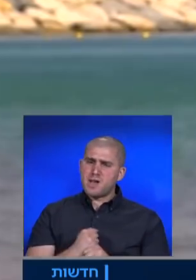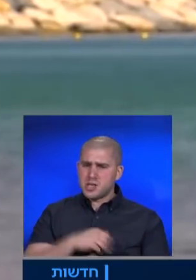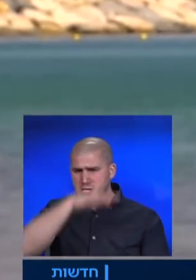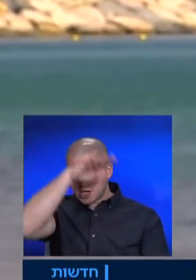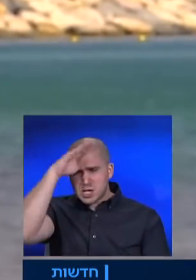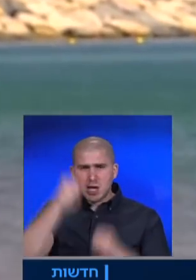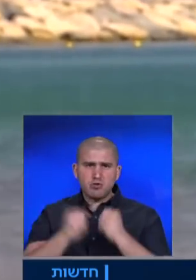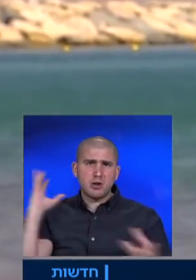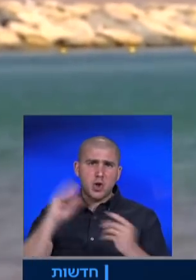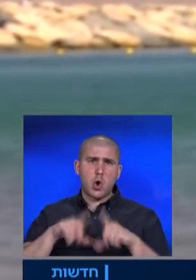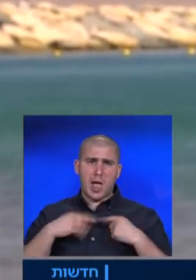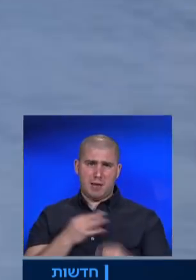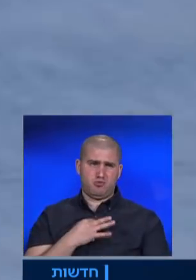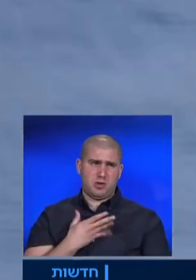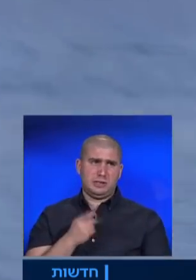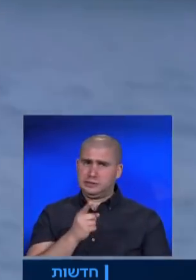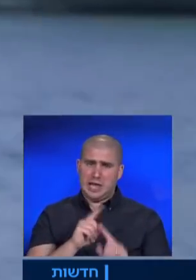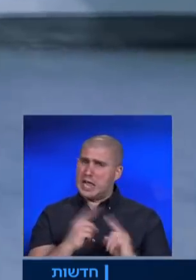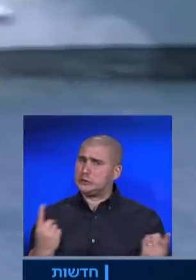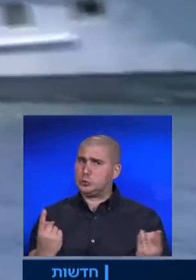שלי. זה הזוי, זה מצב הזוי.